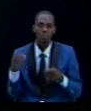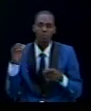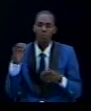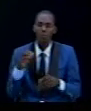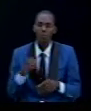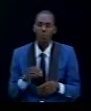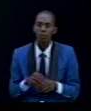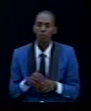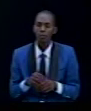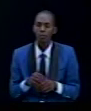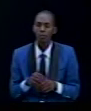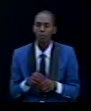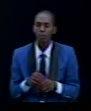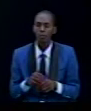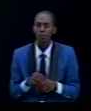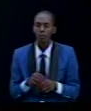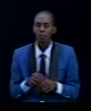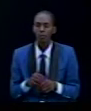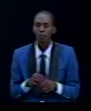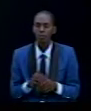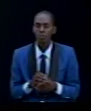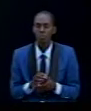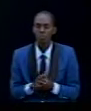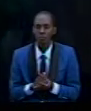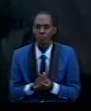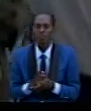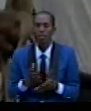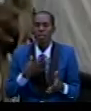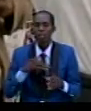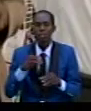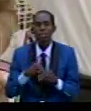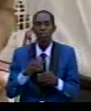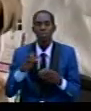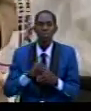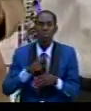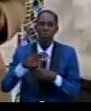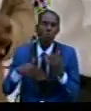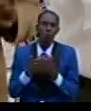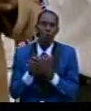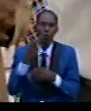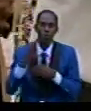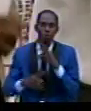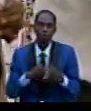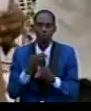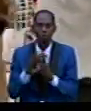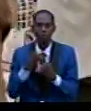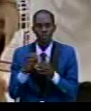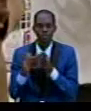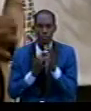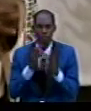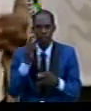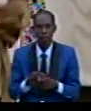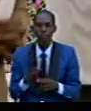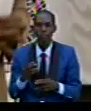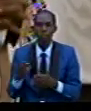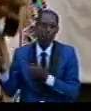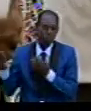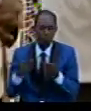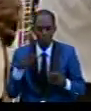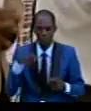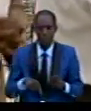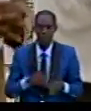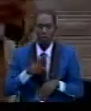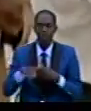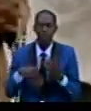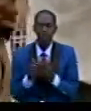dans tout le monde entier au nom de Jésus-Christ. And in the whole world, in Jesus' name, renversons tous les projets de l'ennemi. Cast down all plans of the brisons enemy, tous